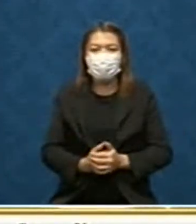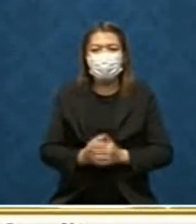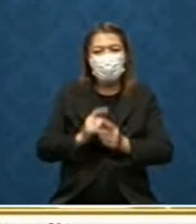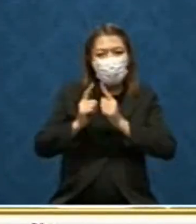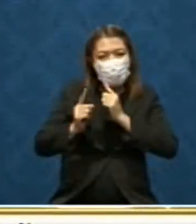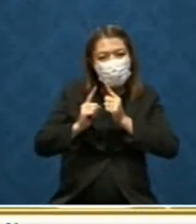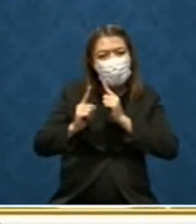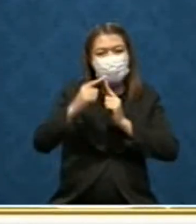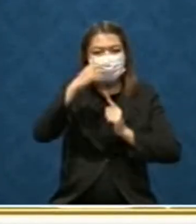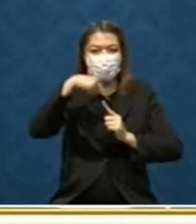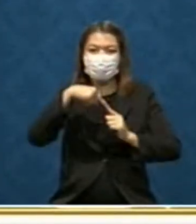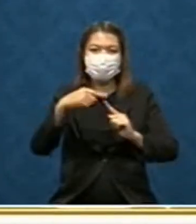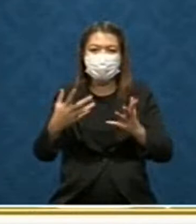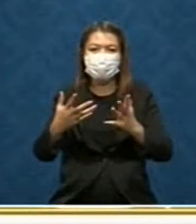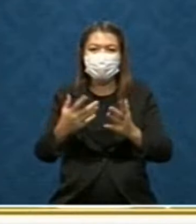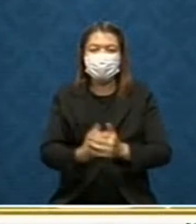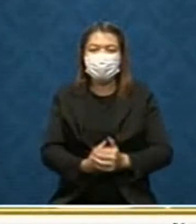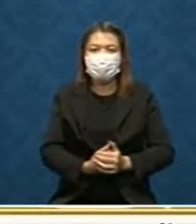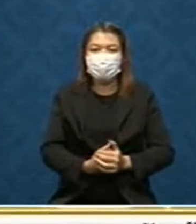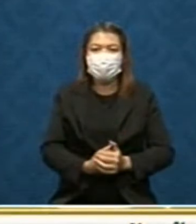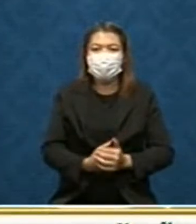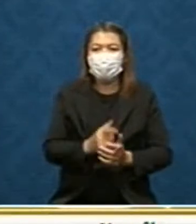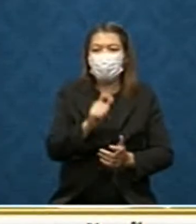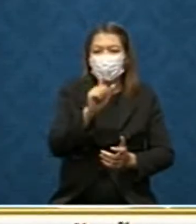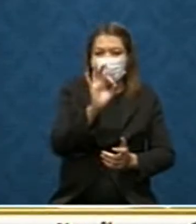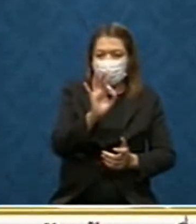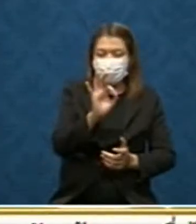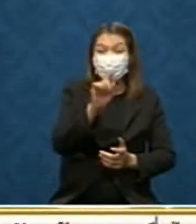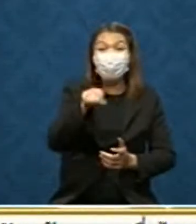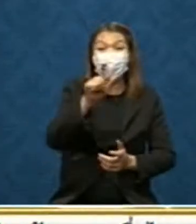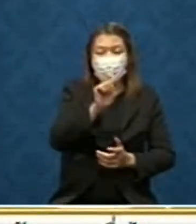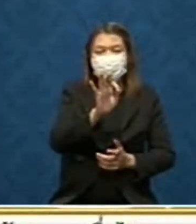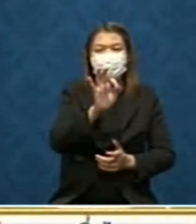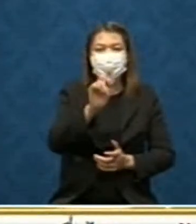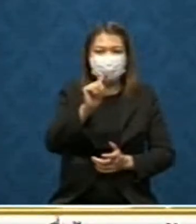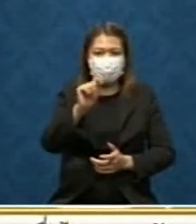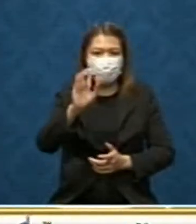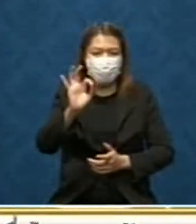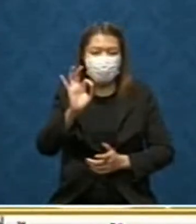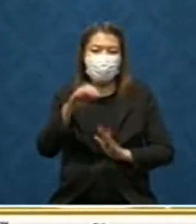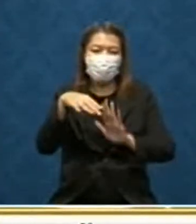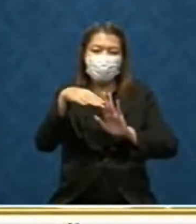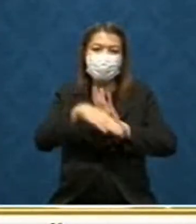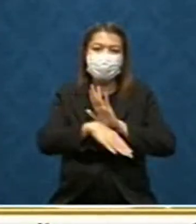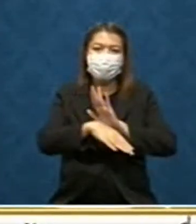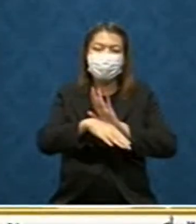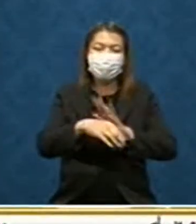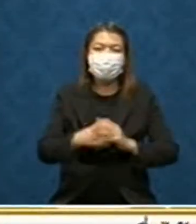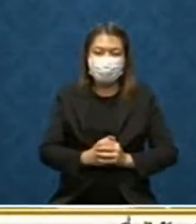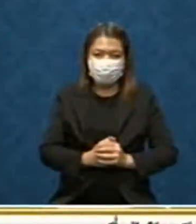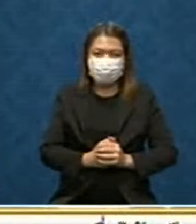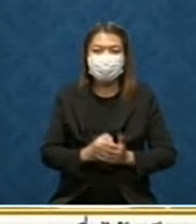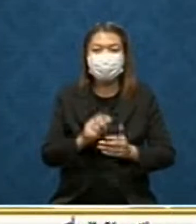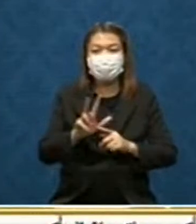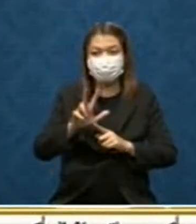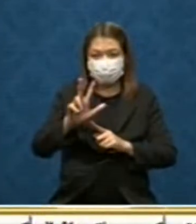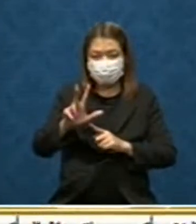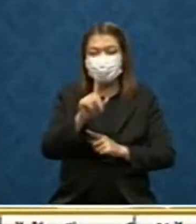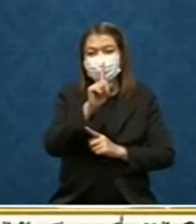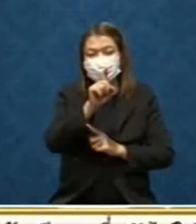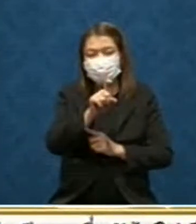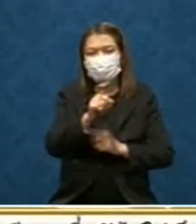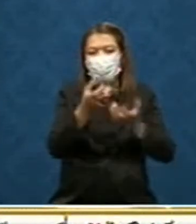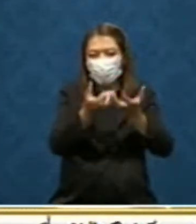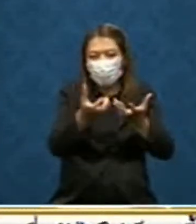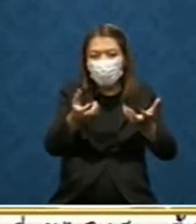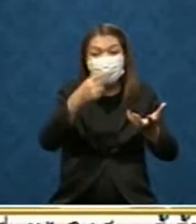ากัเราFTA เราจึงน้อยกว่าหลายประเทศข้ 3 กถามต่อว่า ทำไมส